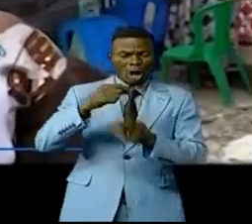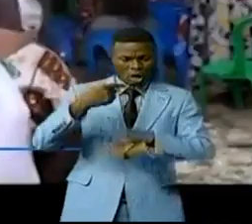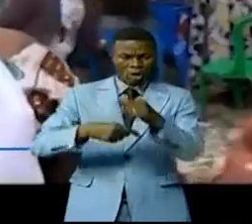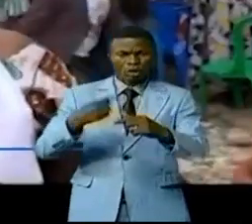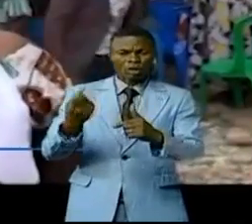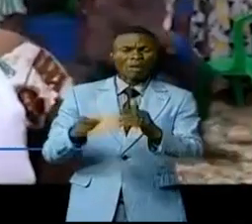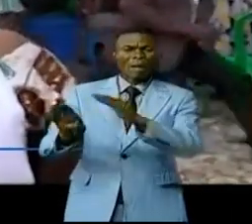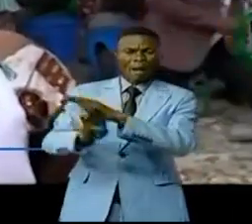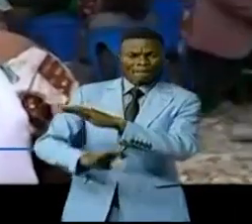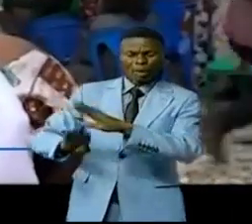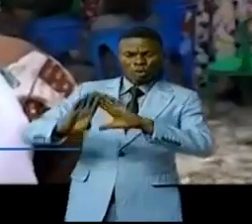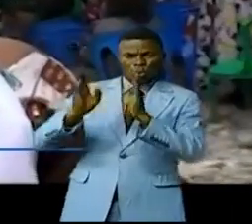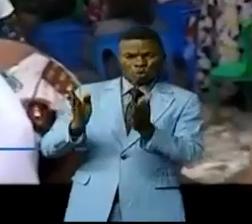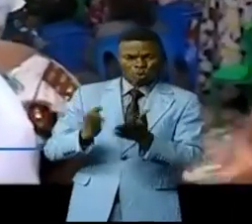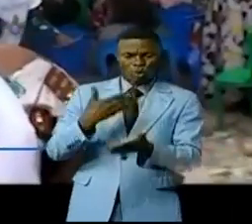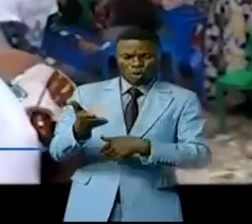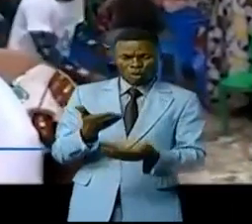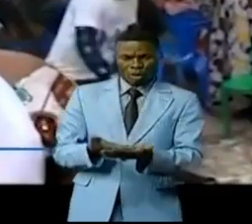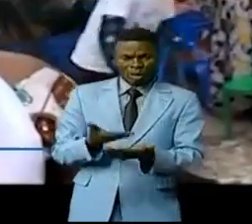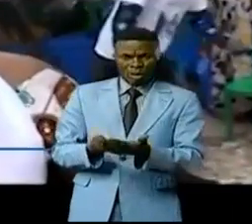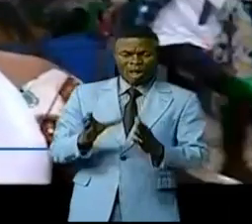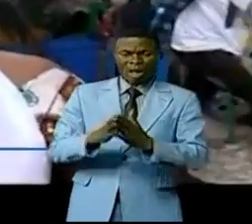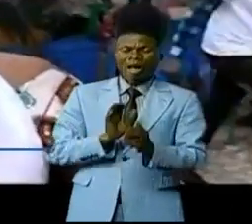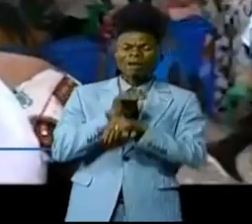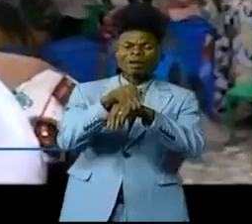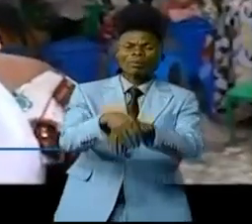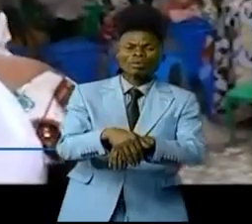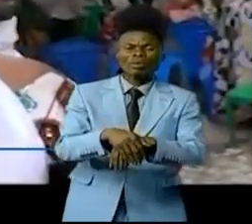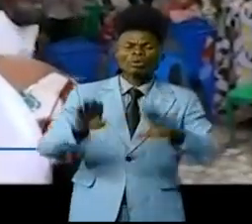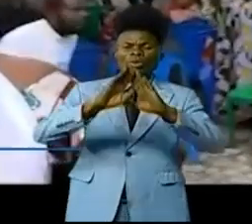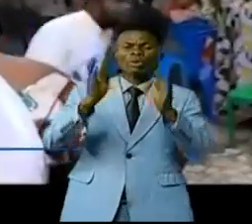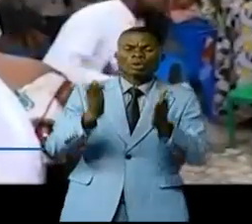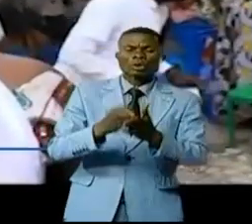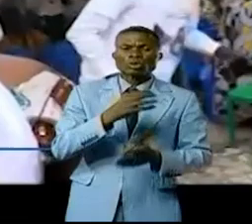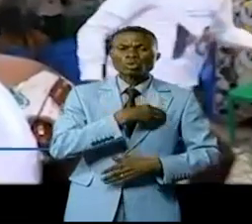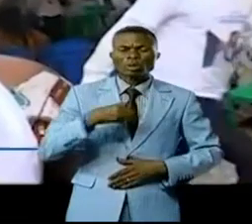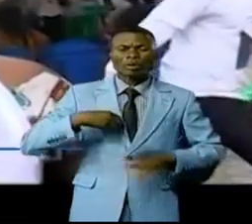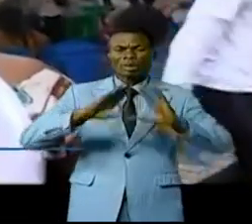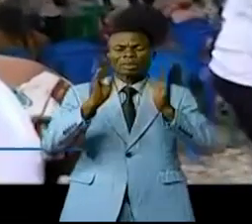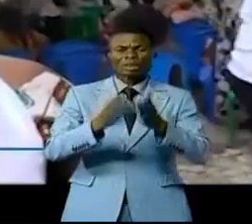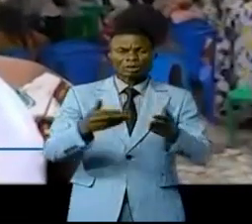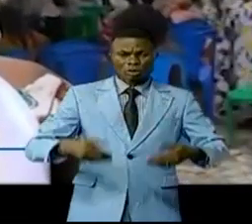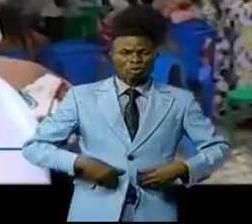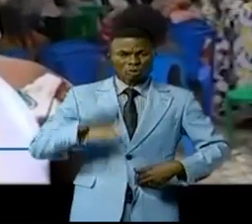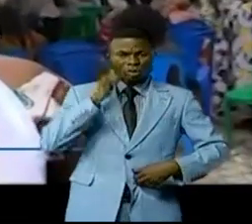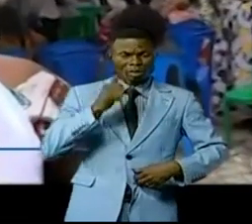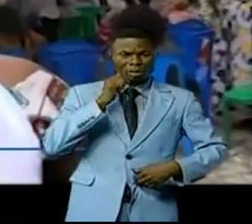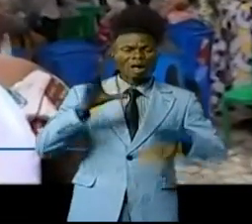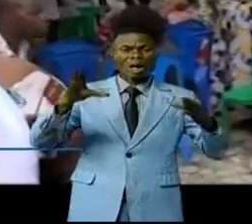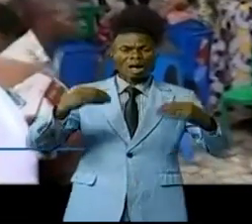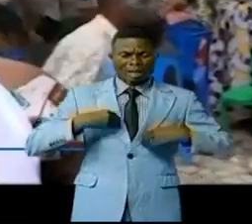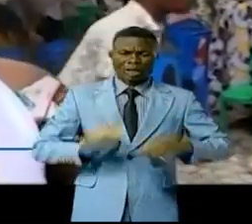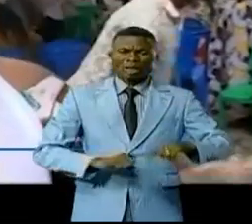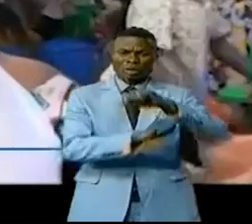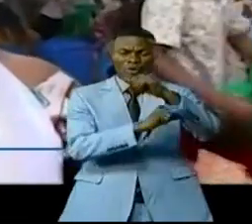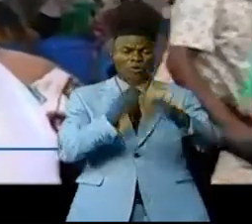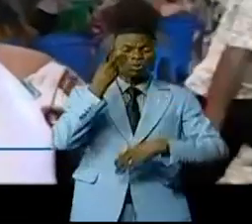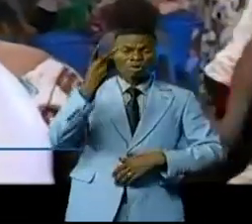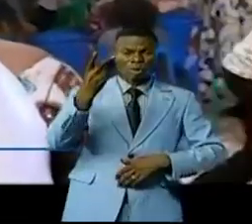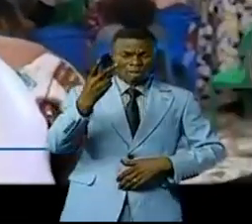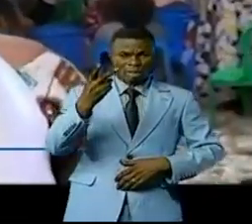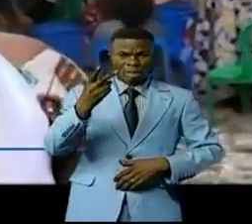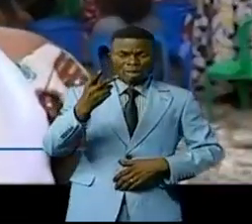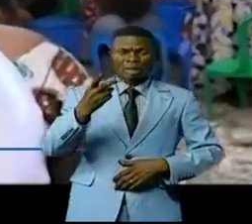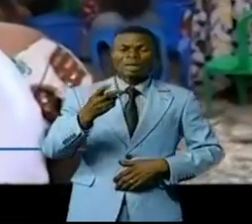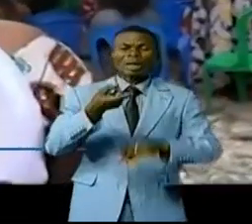à la base. Tout ce que nous faisons, c'est avec la complicité de toutes les femmes, de tous les jeunes qui ont accepté d'accompagner la vision que nous